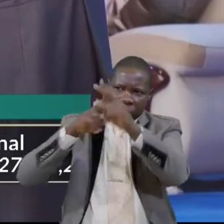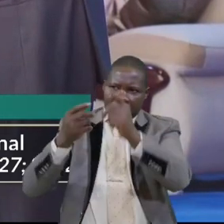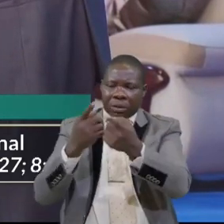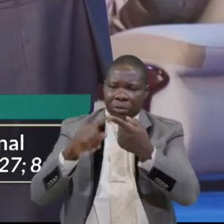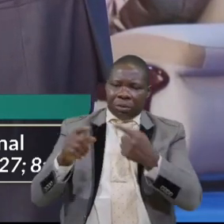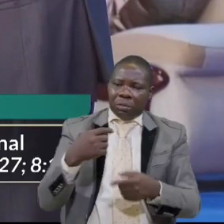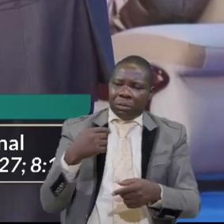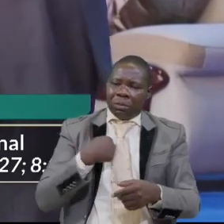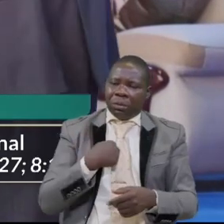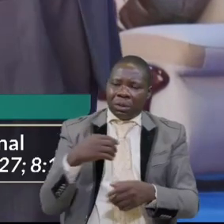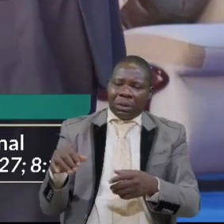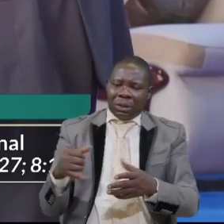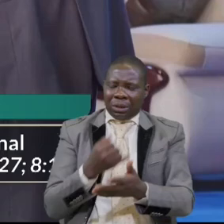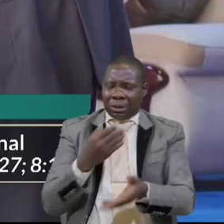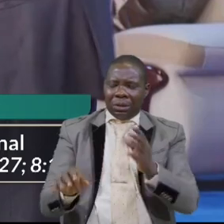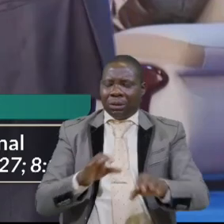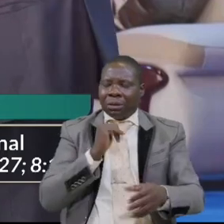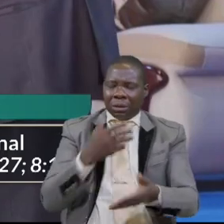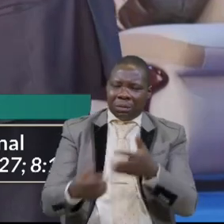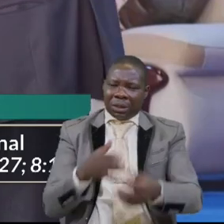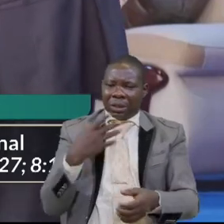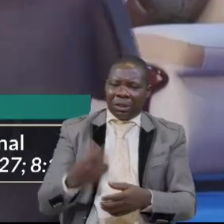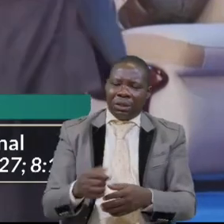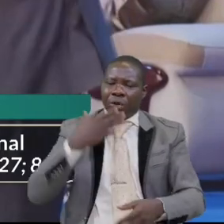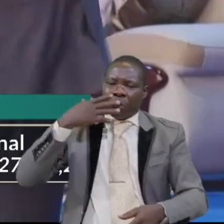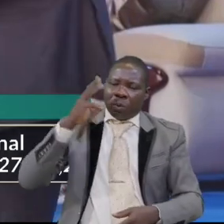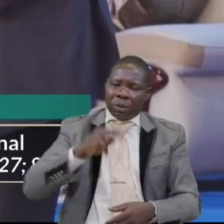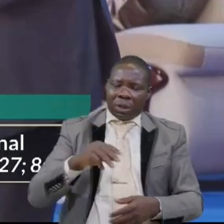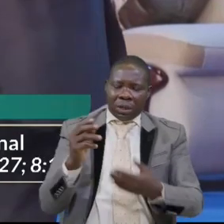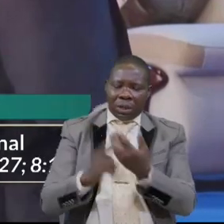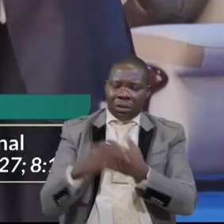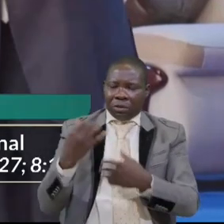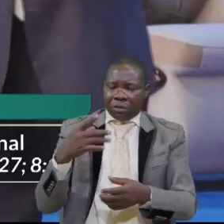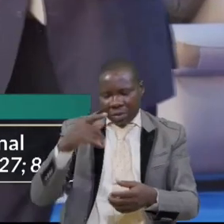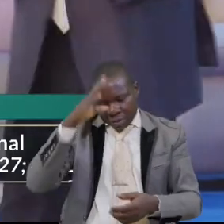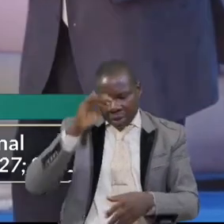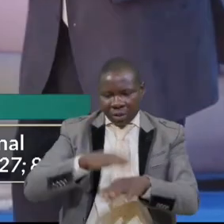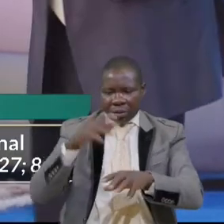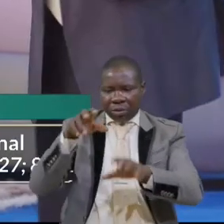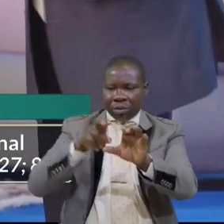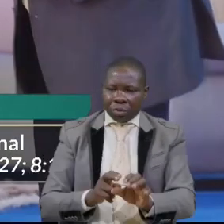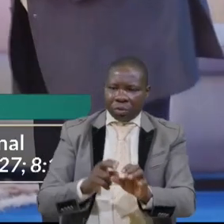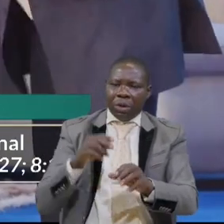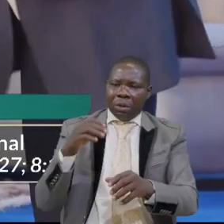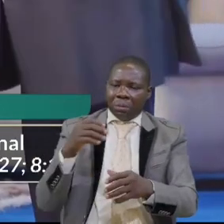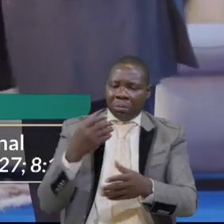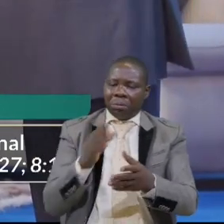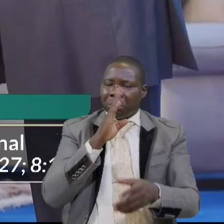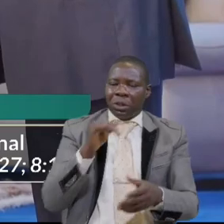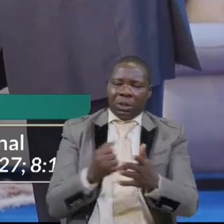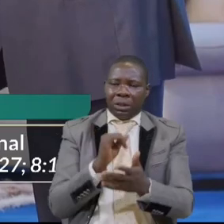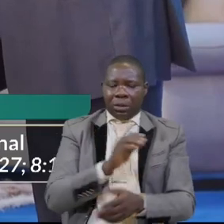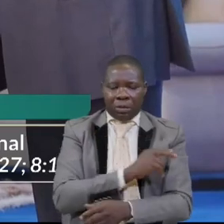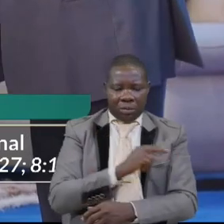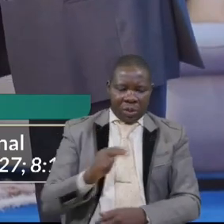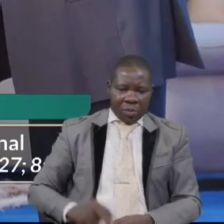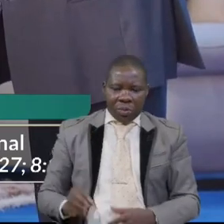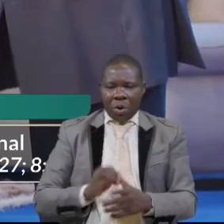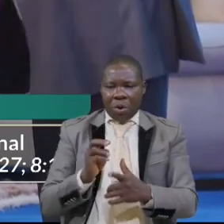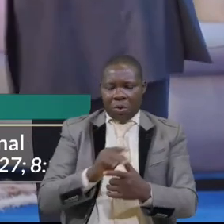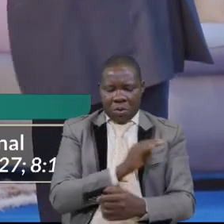au trône, la brutalité de Nebuchadnezzar ou de Belshazzar, peu importe qui je vois